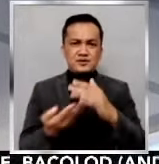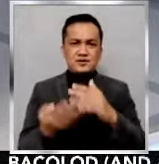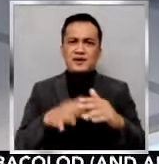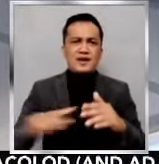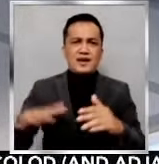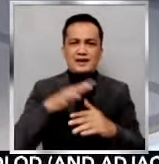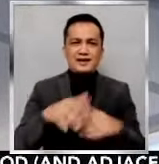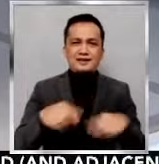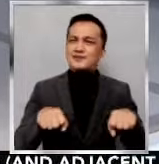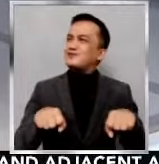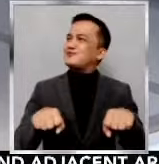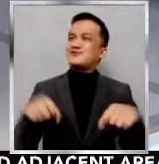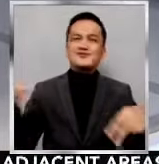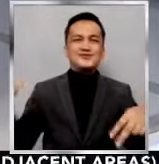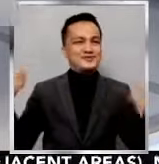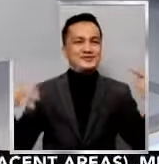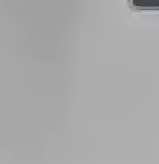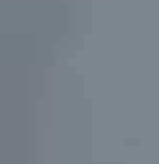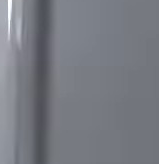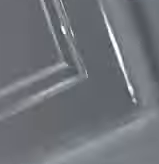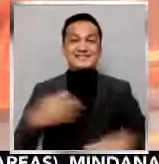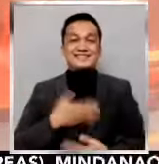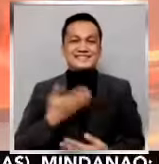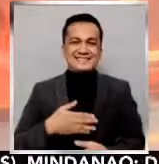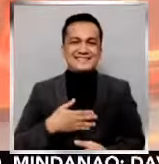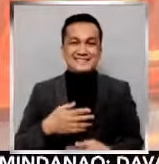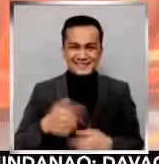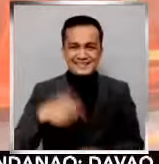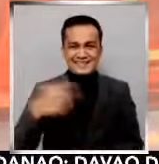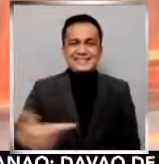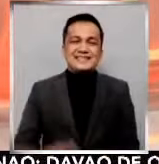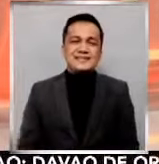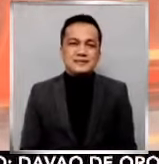biyahe. Nakatutok si Oscar Oida.